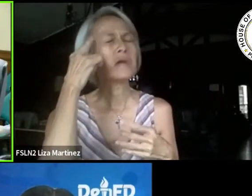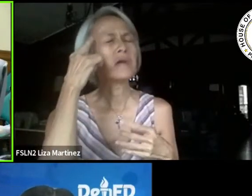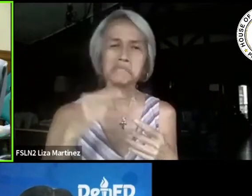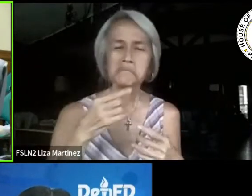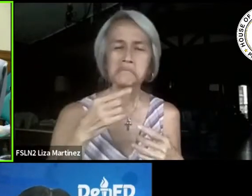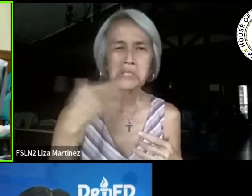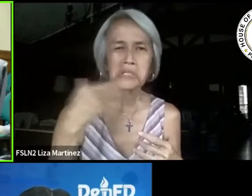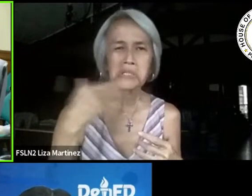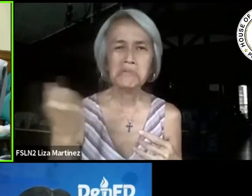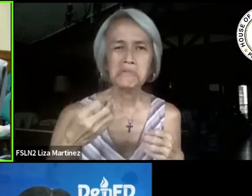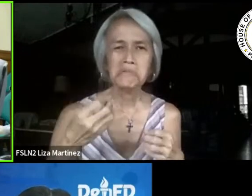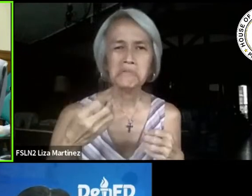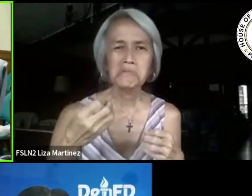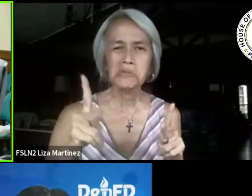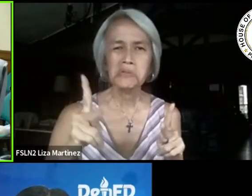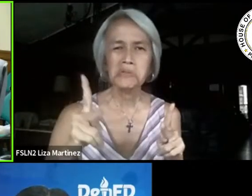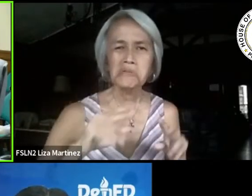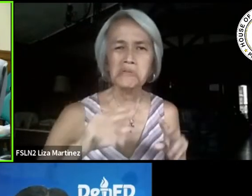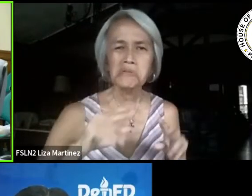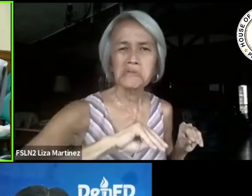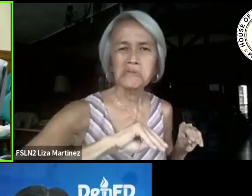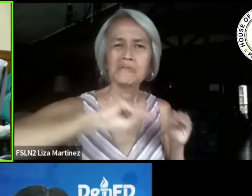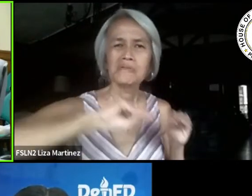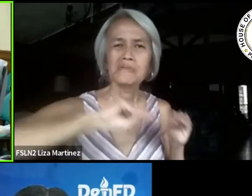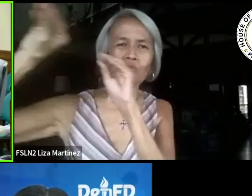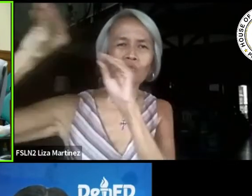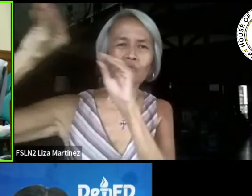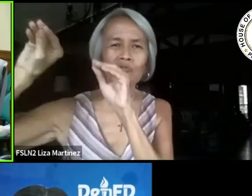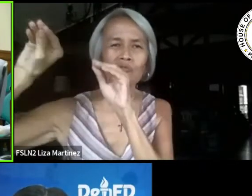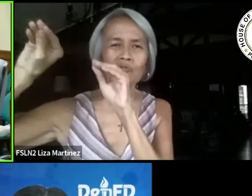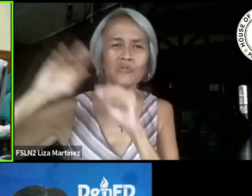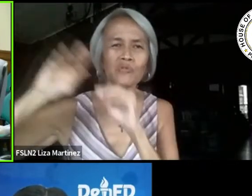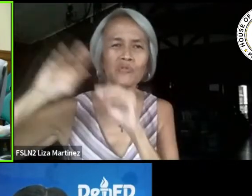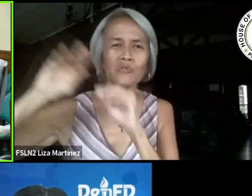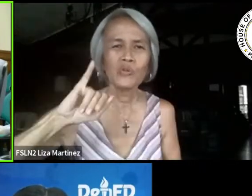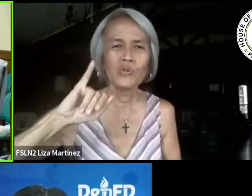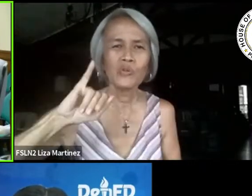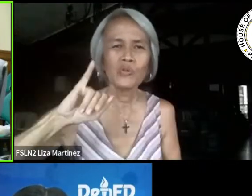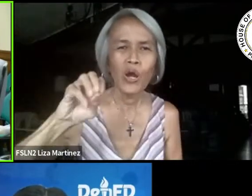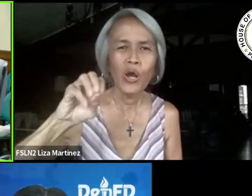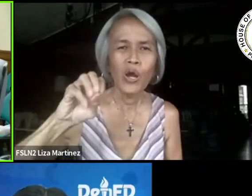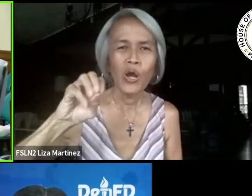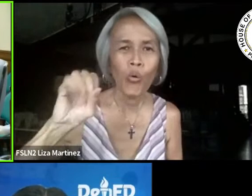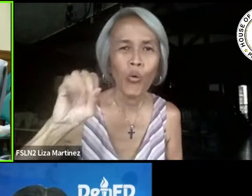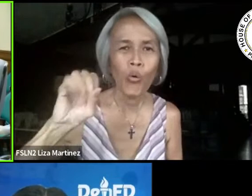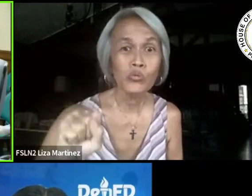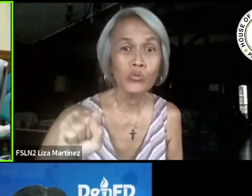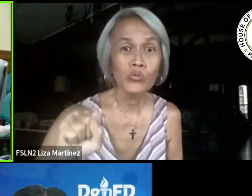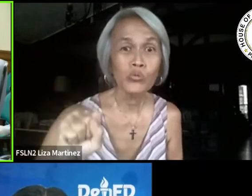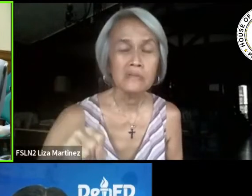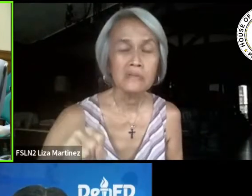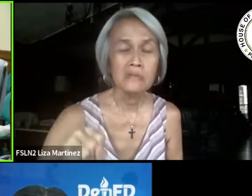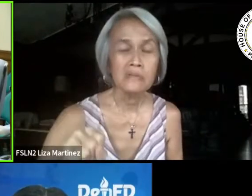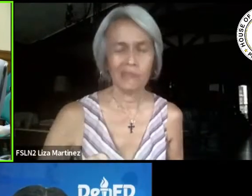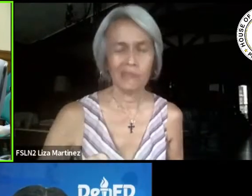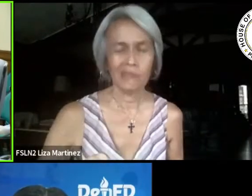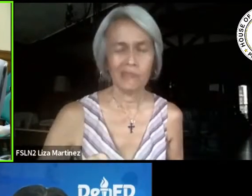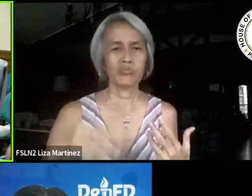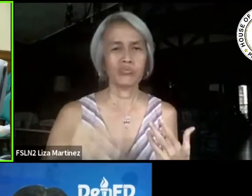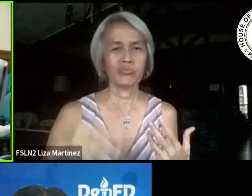lumipat sa Ilocos Norte. Pagpunta nila sa Ilocos Norte ngayon, hindi naman sila mga Ilocano. So, yung mother tongue